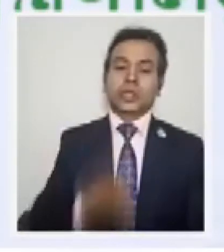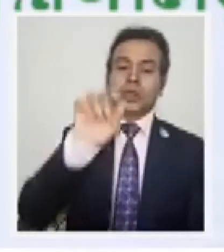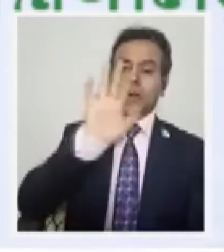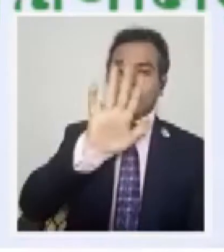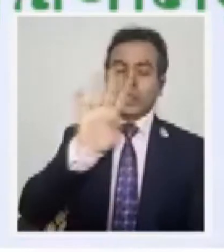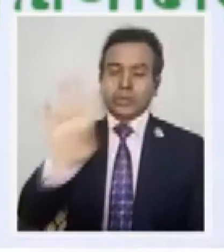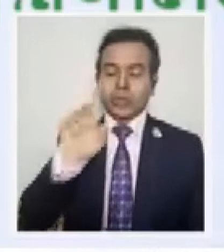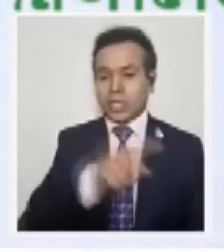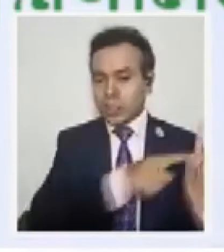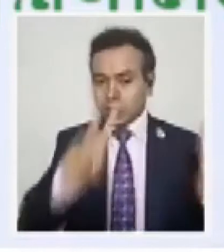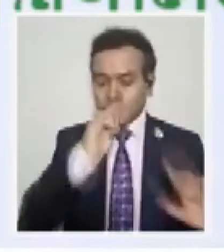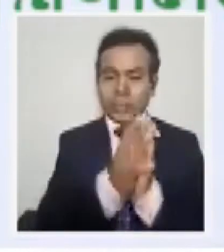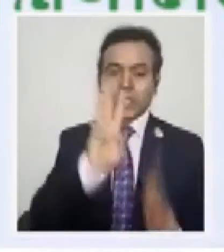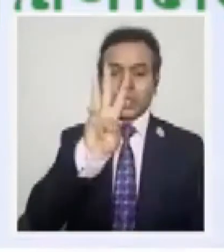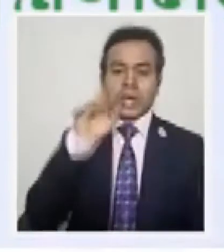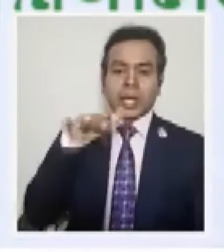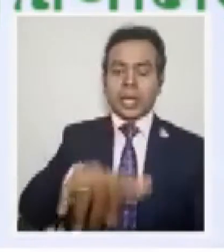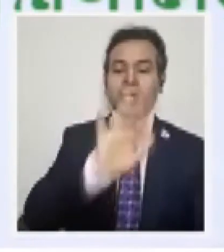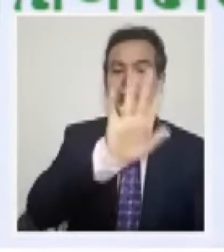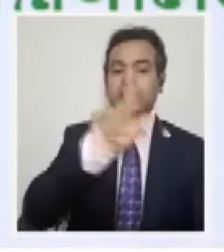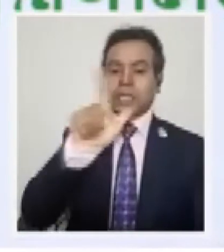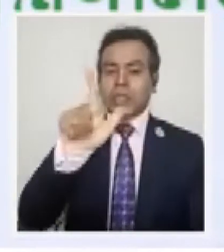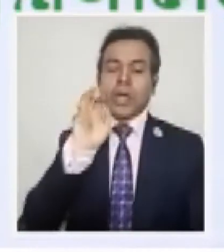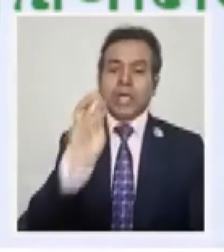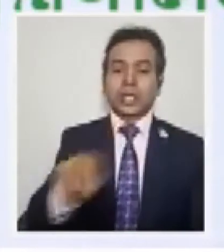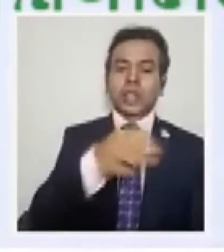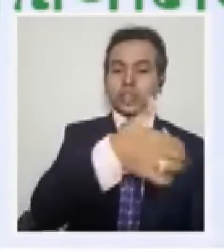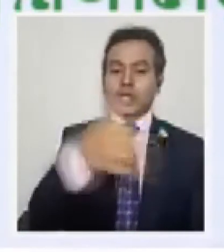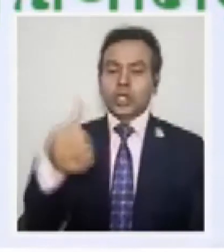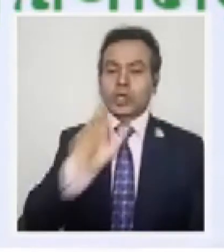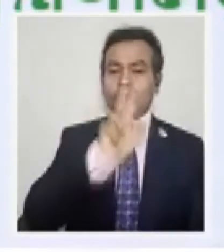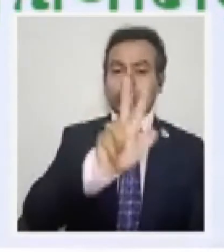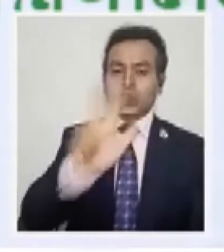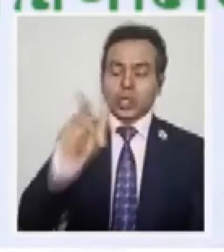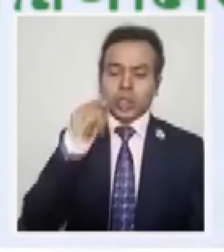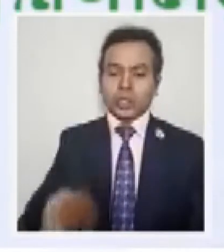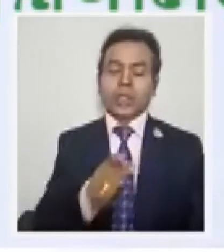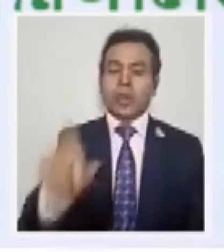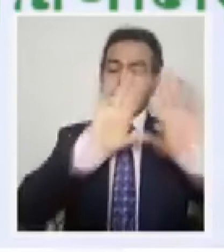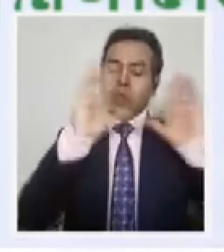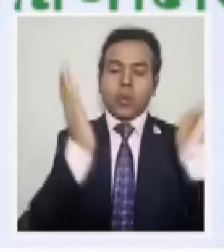৫৭,১৩৩৭ জন। মৃত্যুবরণ করেছেন ২৪ ঘন্টায় ৪,৩৫৪ জন এবং এ পর্যন্ত